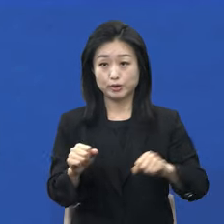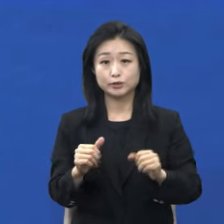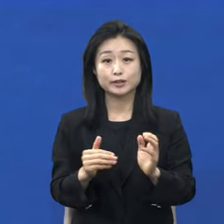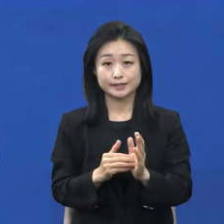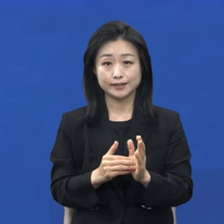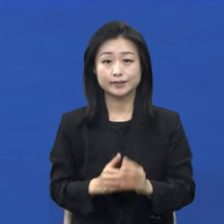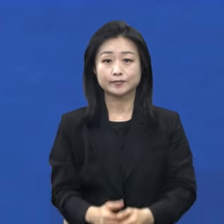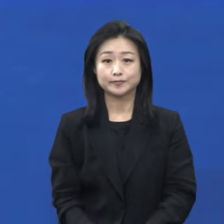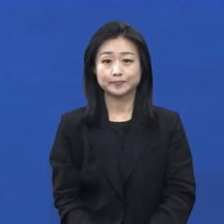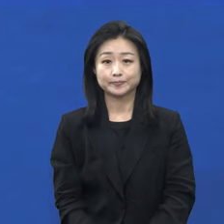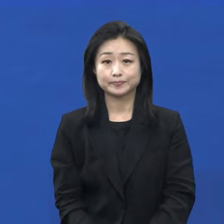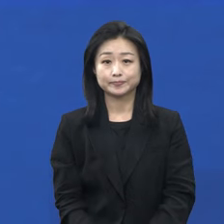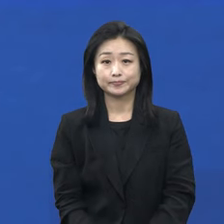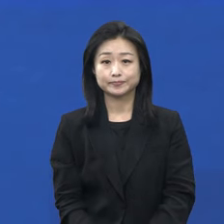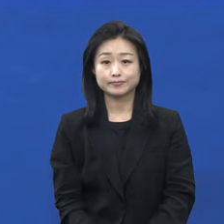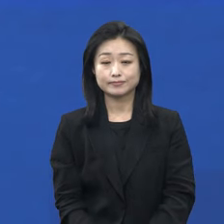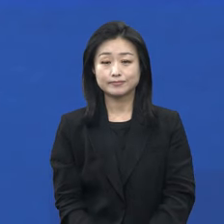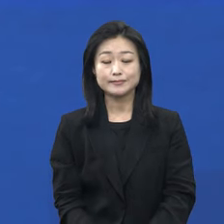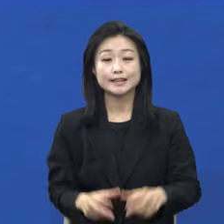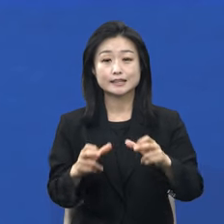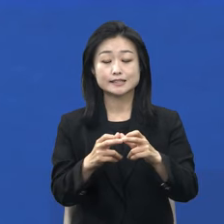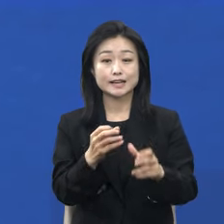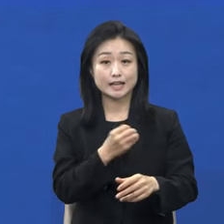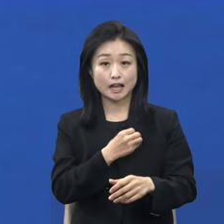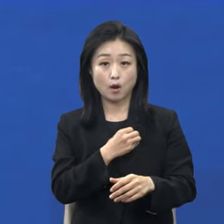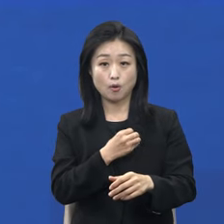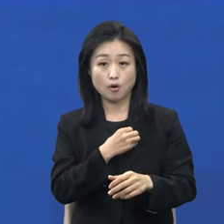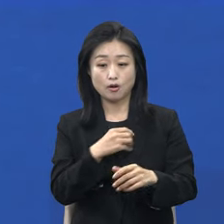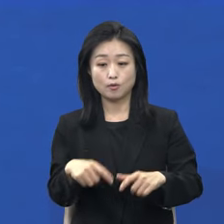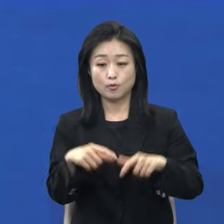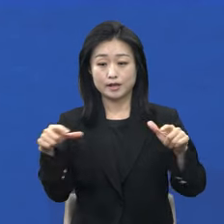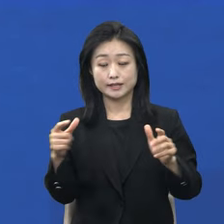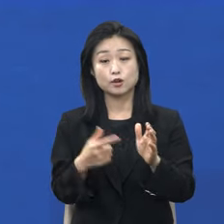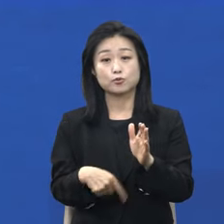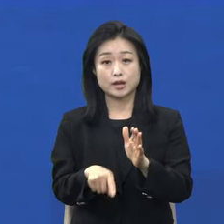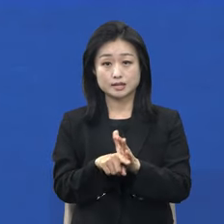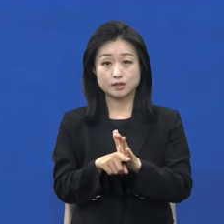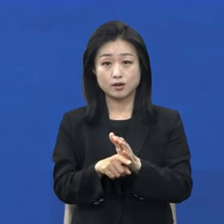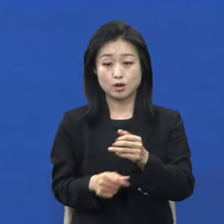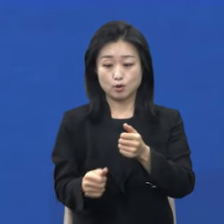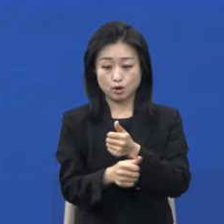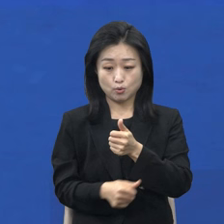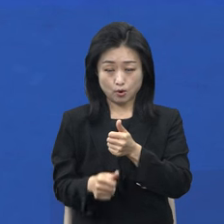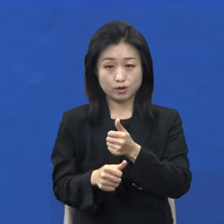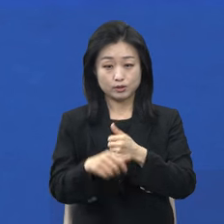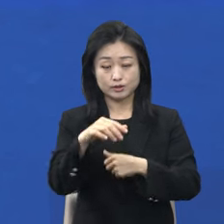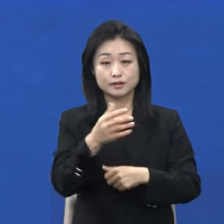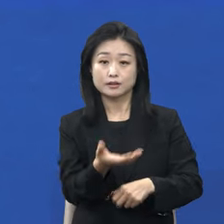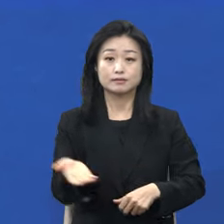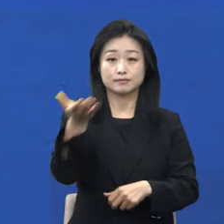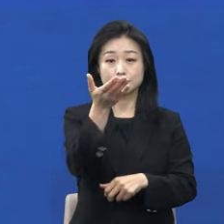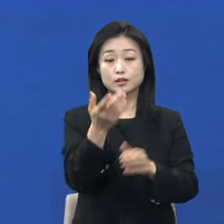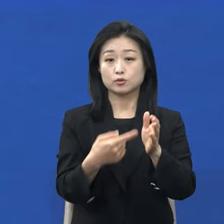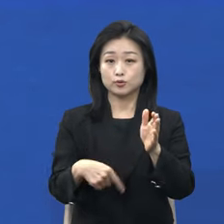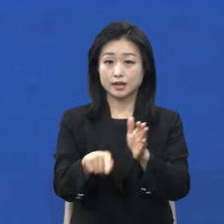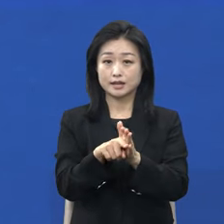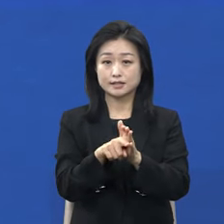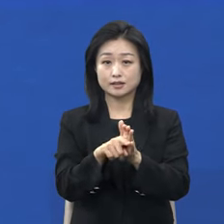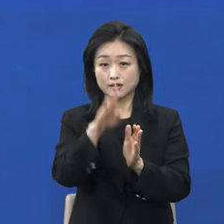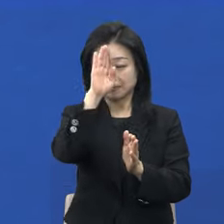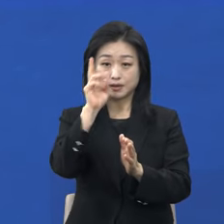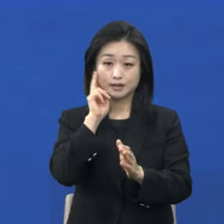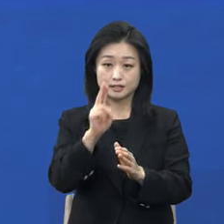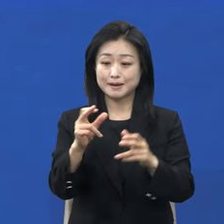활동하였습니다. 장애인 당원 배가를 위하여 장애인위원회 위상을 높이기 위하여 최중증